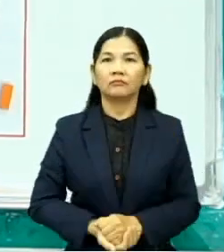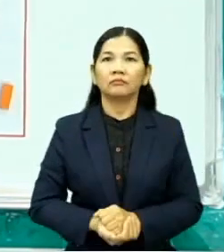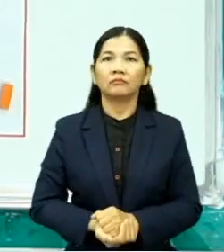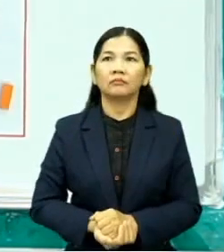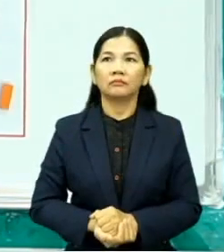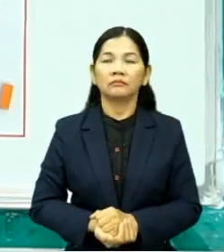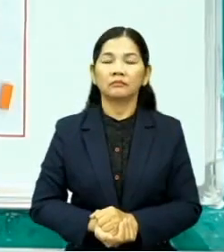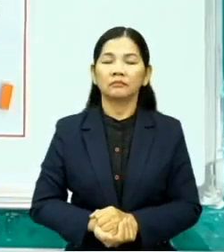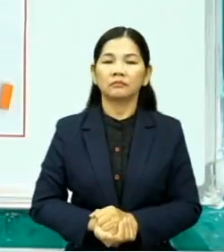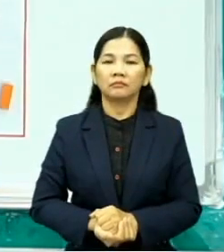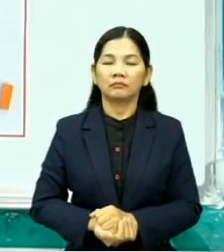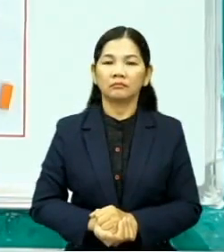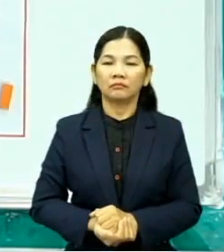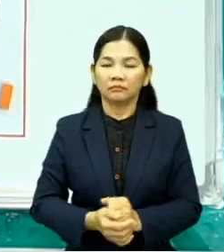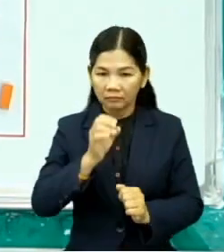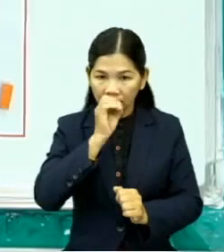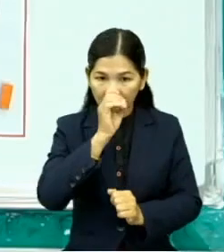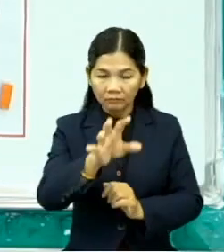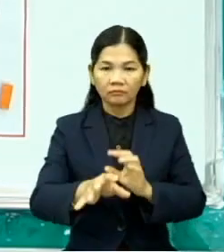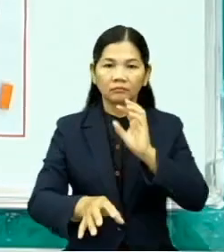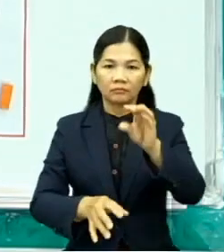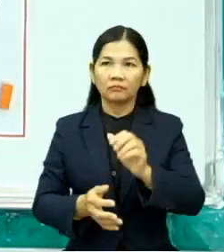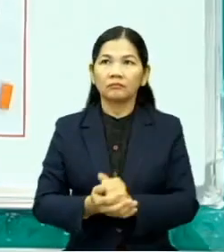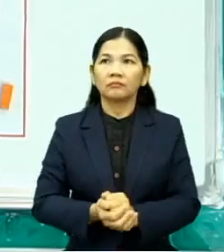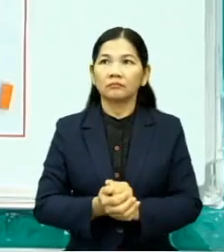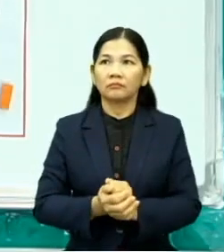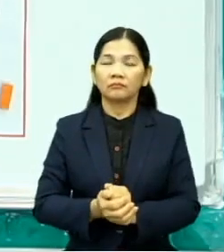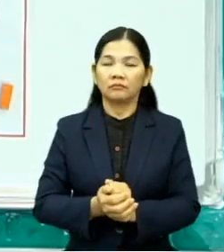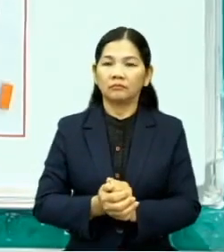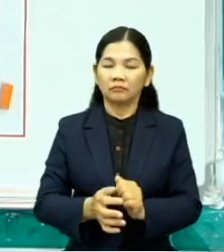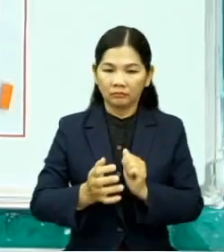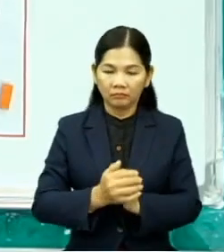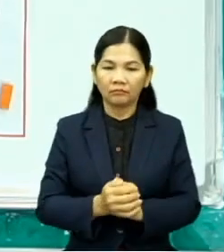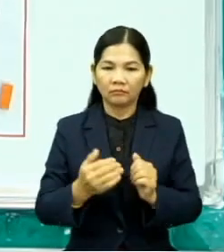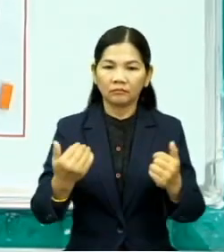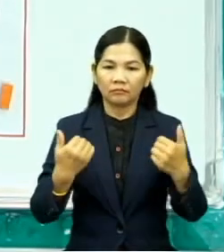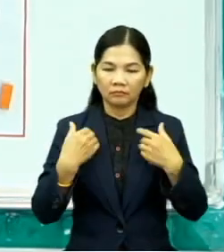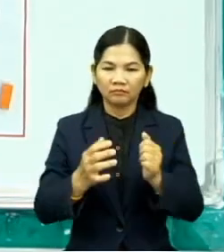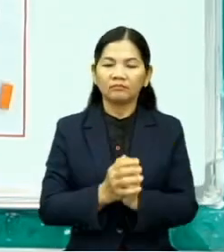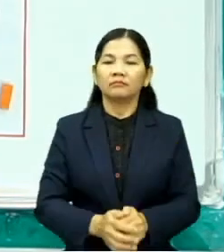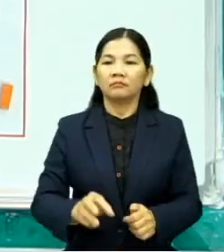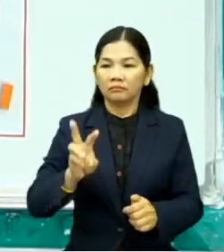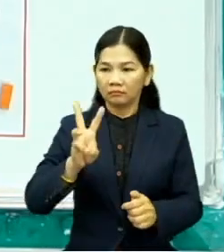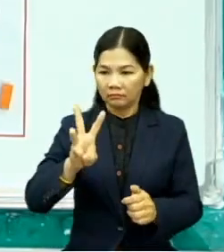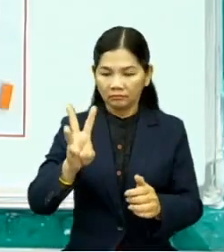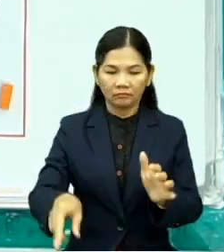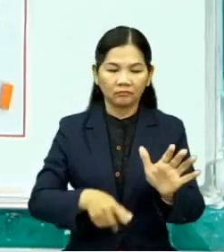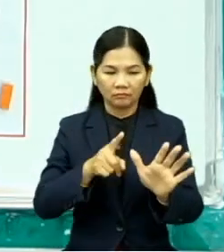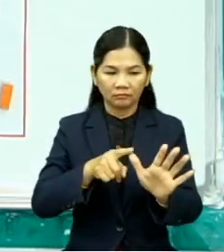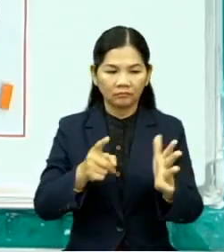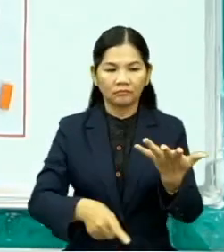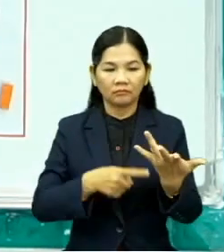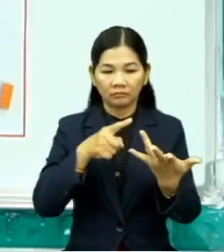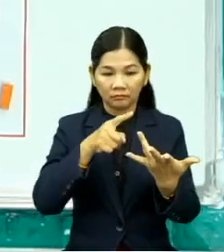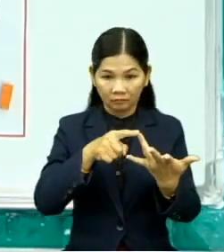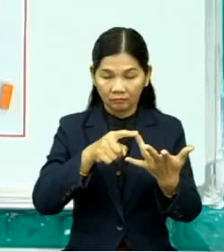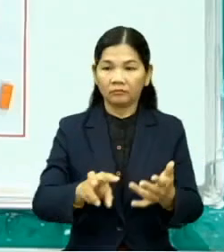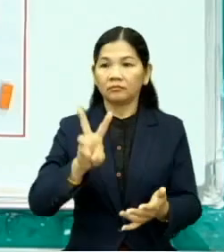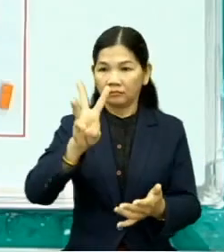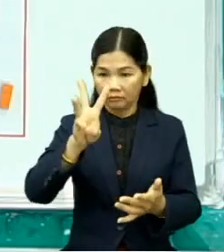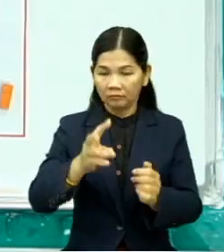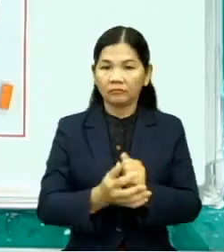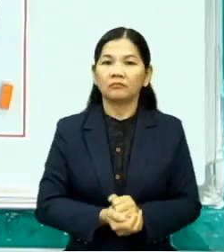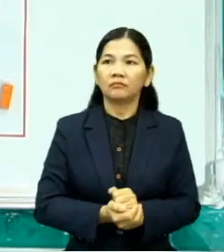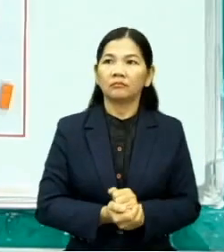chà chấm chà nè cư bình chèm đoàn tiết nơi chùm nuôn ta cháy chà vùng phía cháy cư miên sko xài bầy chà chùm